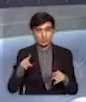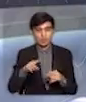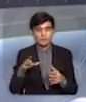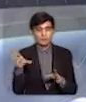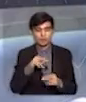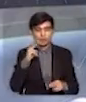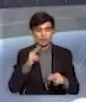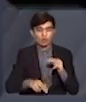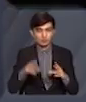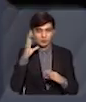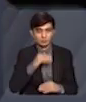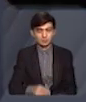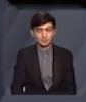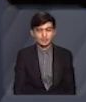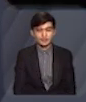мүмкін.